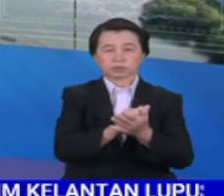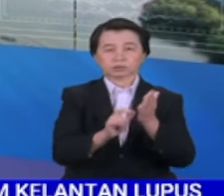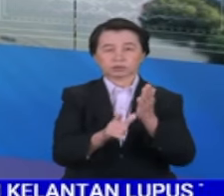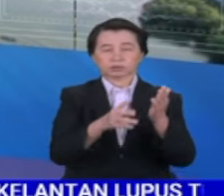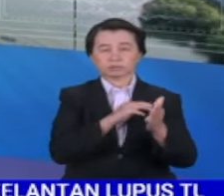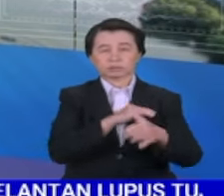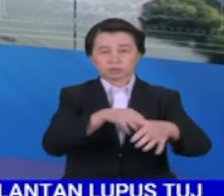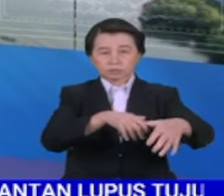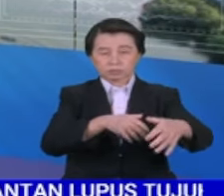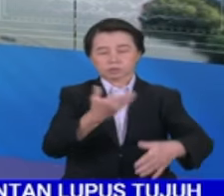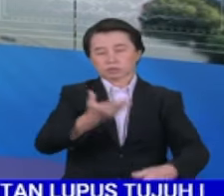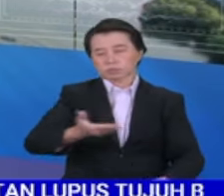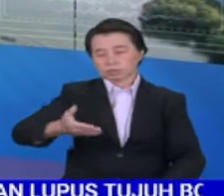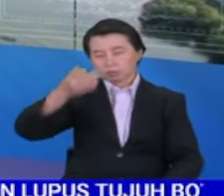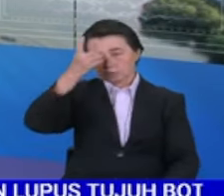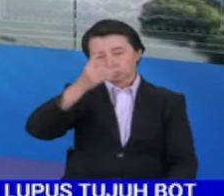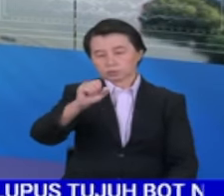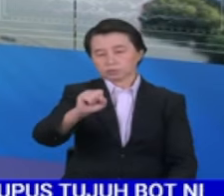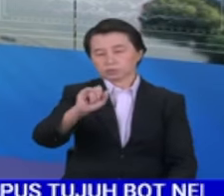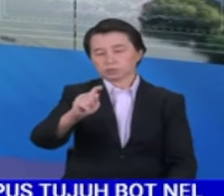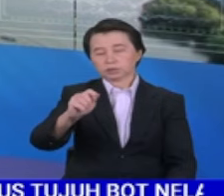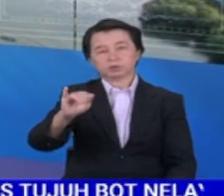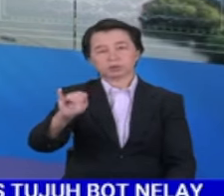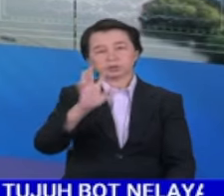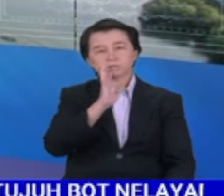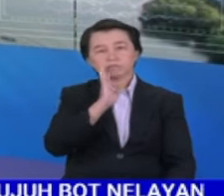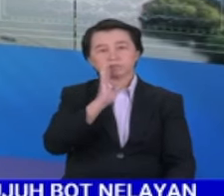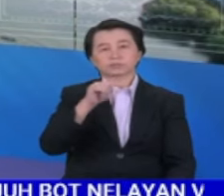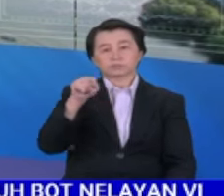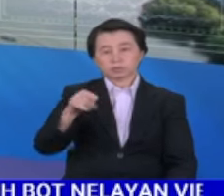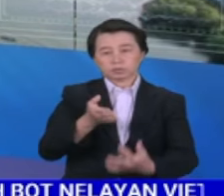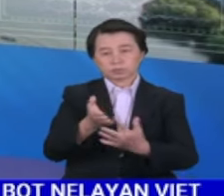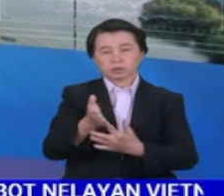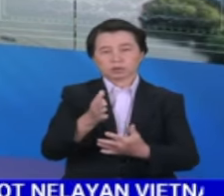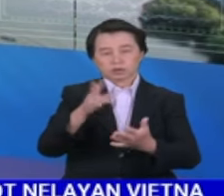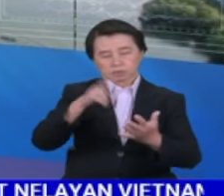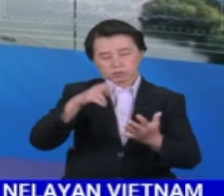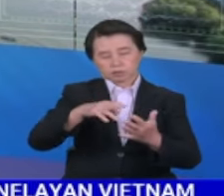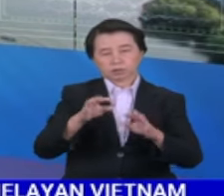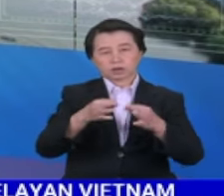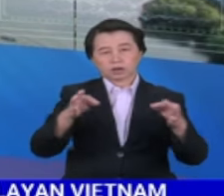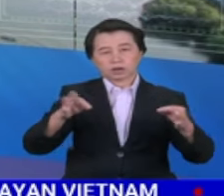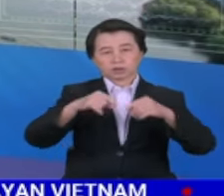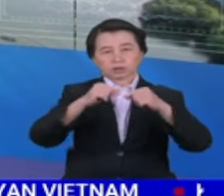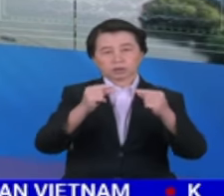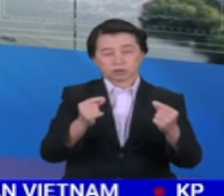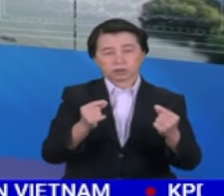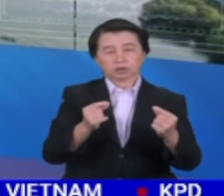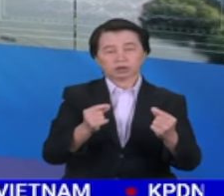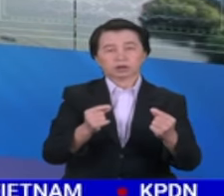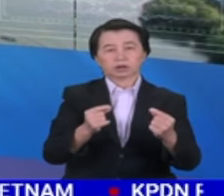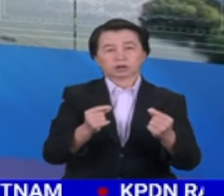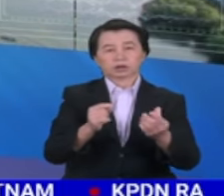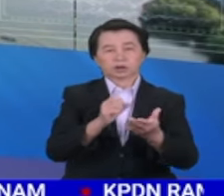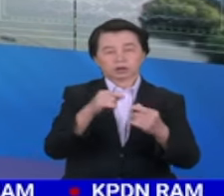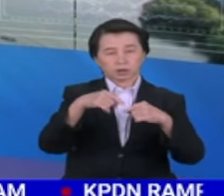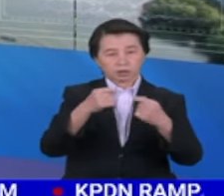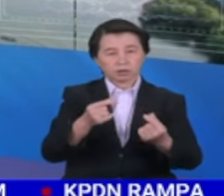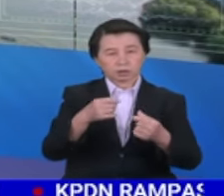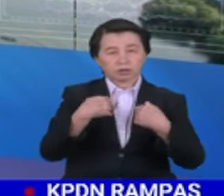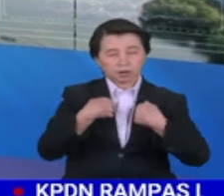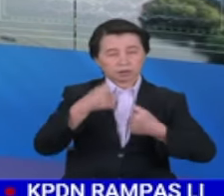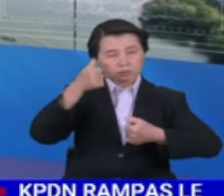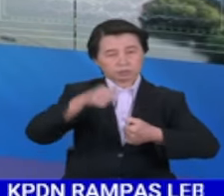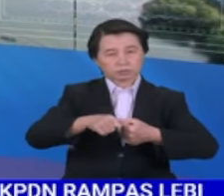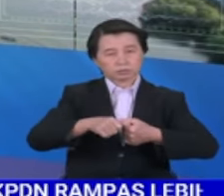menteri perladangan dan komoditi Datuk Siti Aminah ini melalui bacaan ayat-ayat suci Alquran yang mengandung peringatan dan